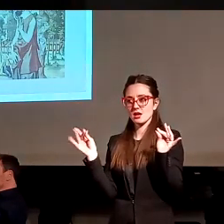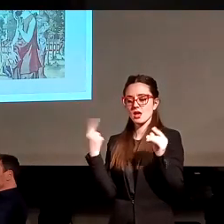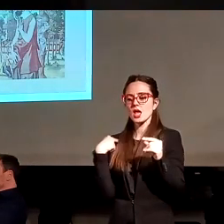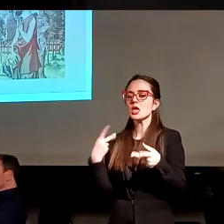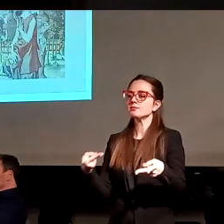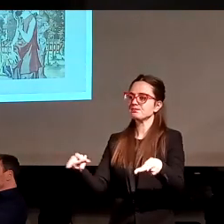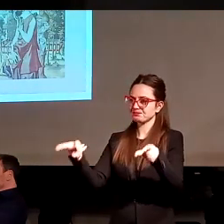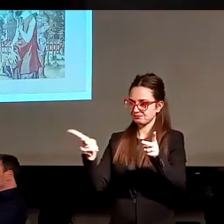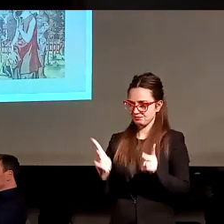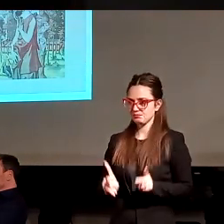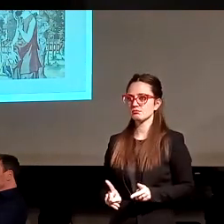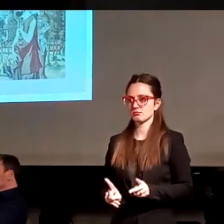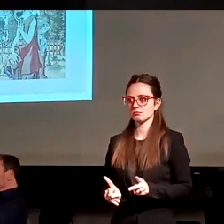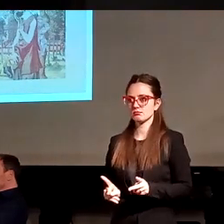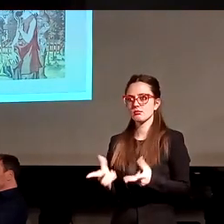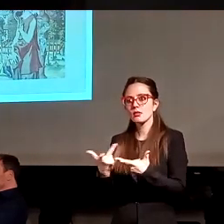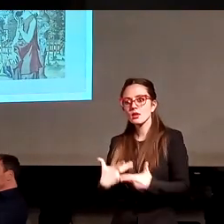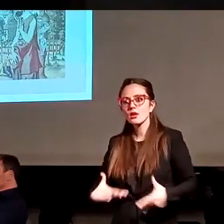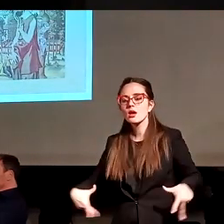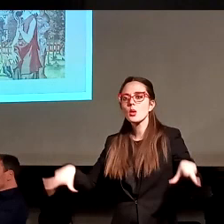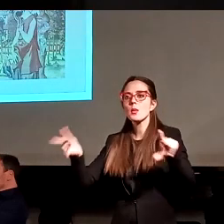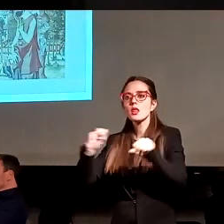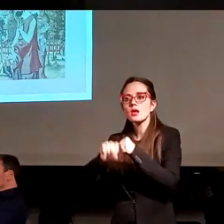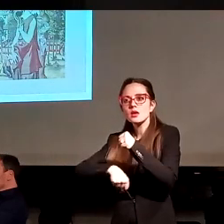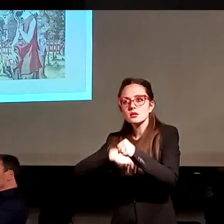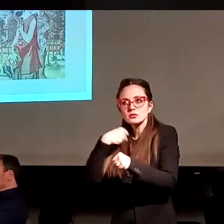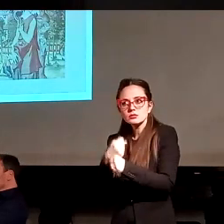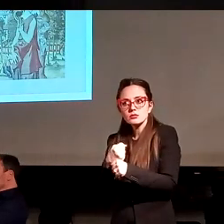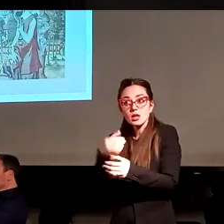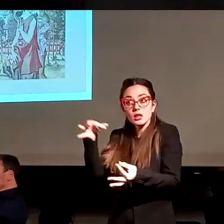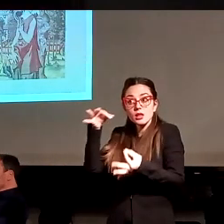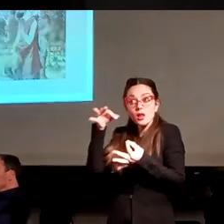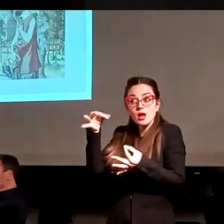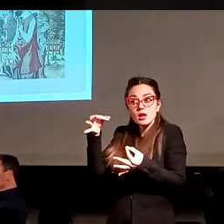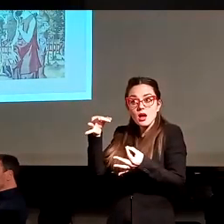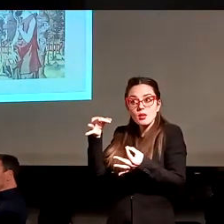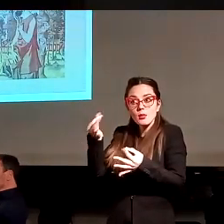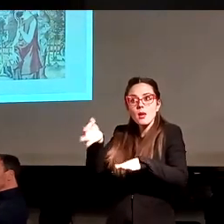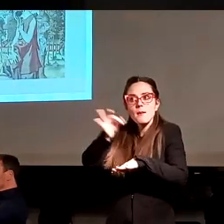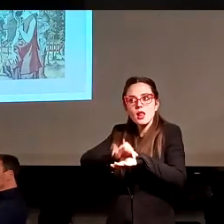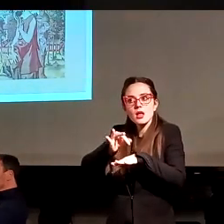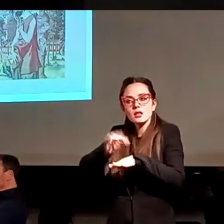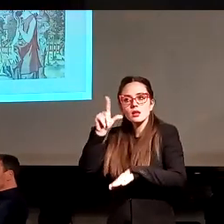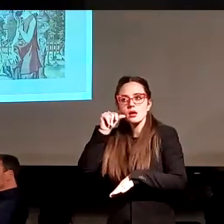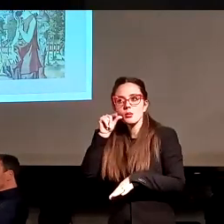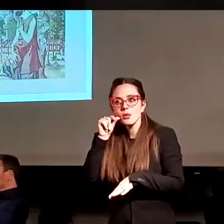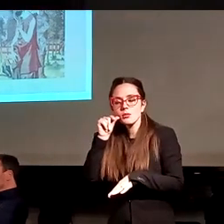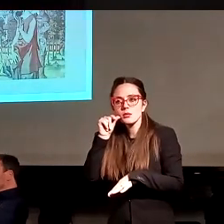sede di ripeti la storia del telegramma e della malattia di mio padre